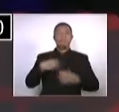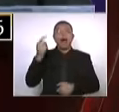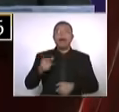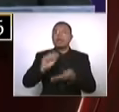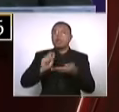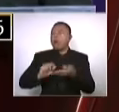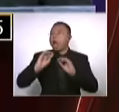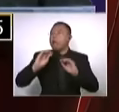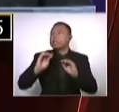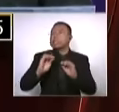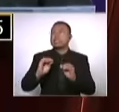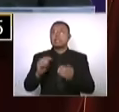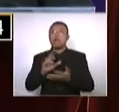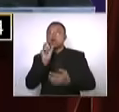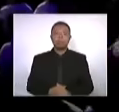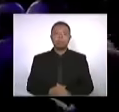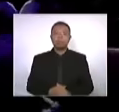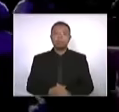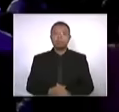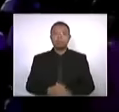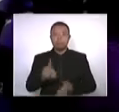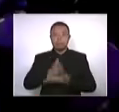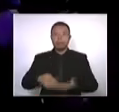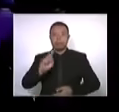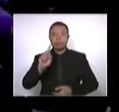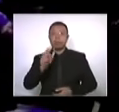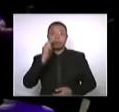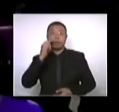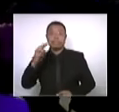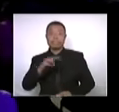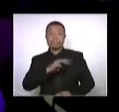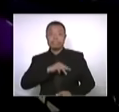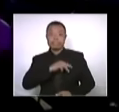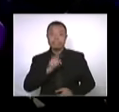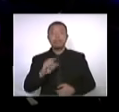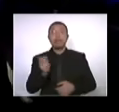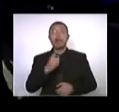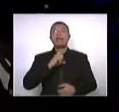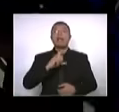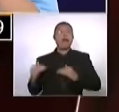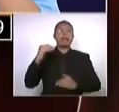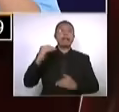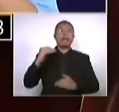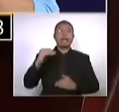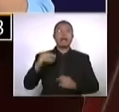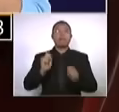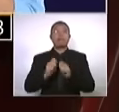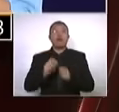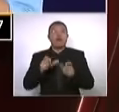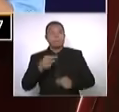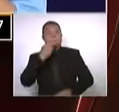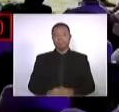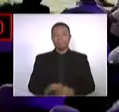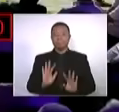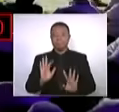ya istilah itu ee ada yang yang yang yang lengkap aja ya karena saya bilang gitu kalau itu enggak terlalu